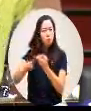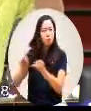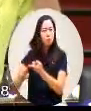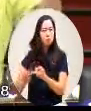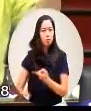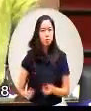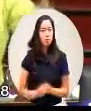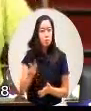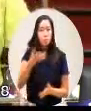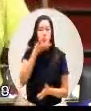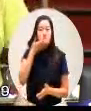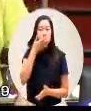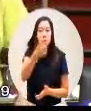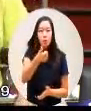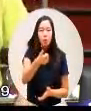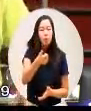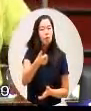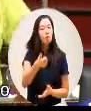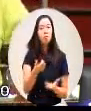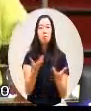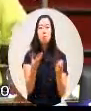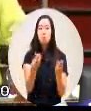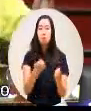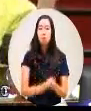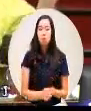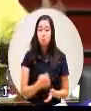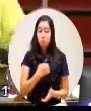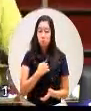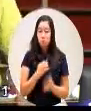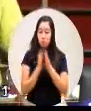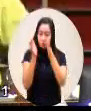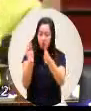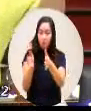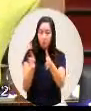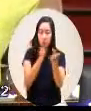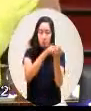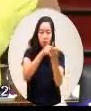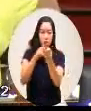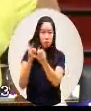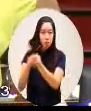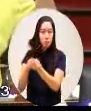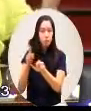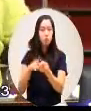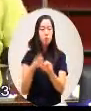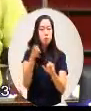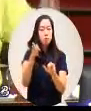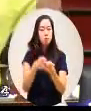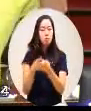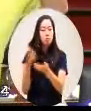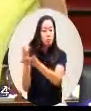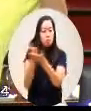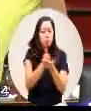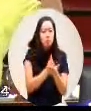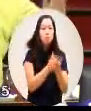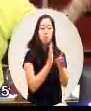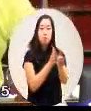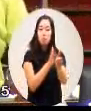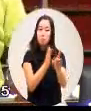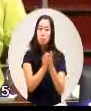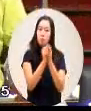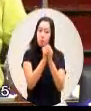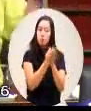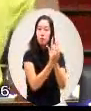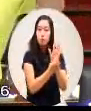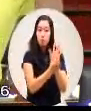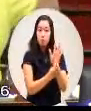下了，才好的好看的代志。本身是针对这几点，要来跟请教，要来跟拜托伊来说